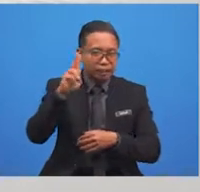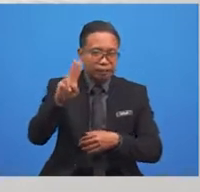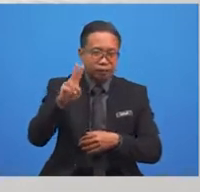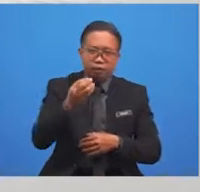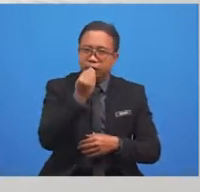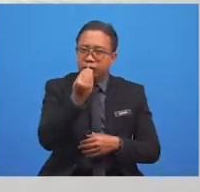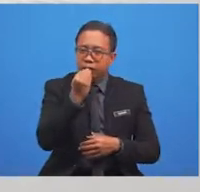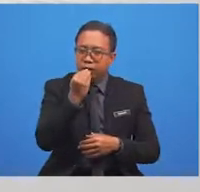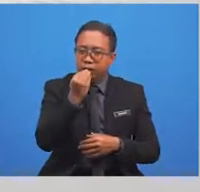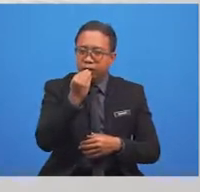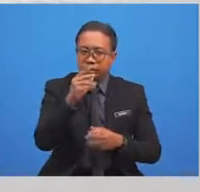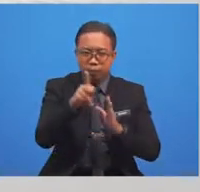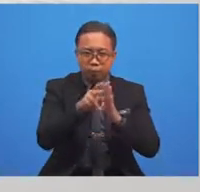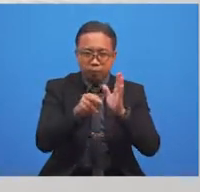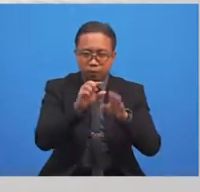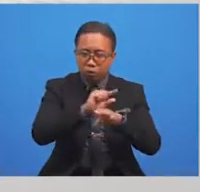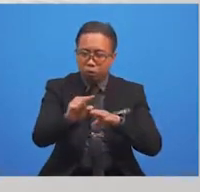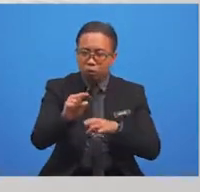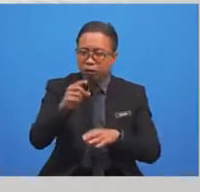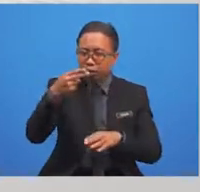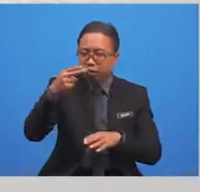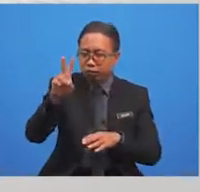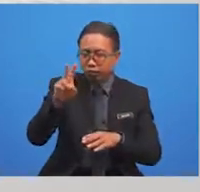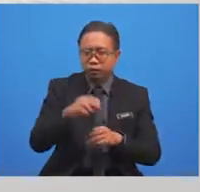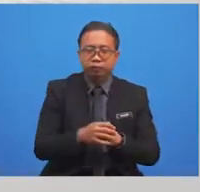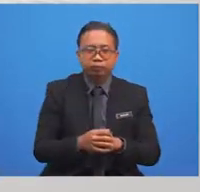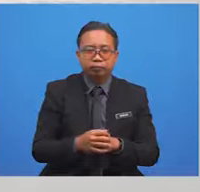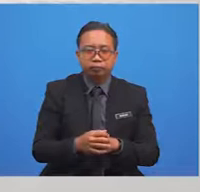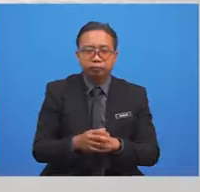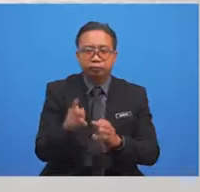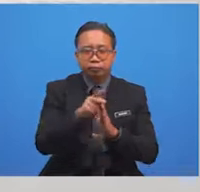memakan pengguna primer. Pengguna sekunder ini